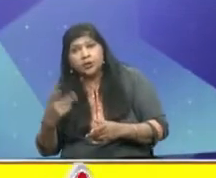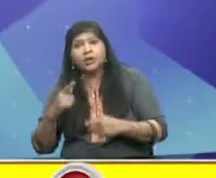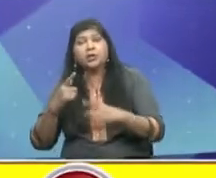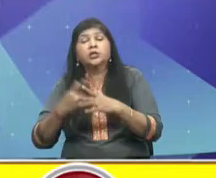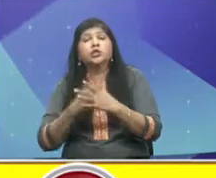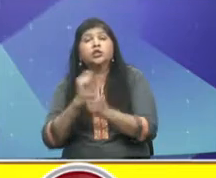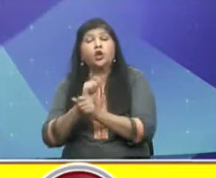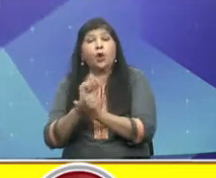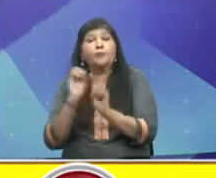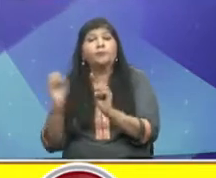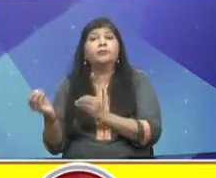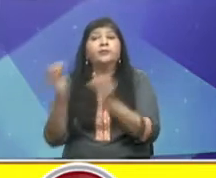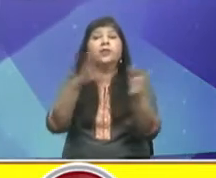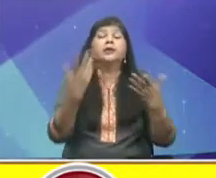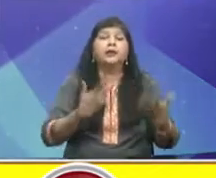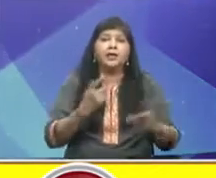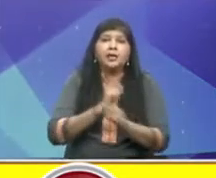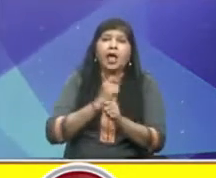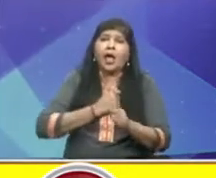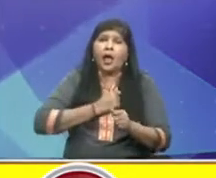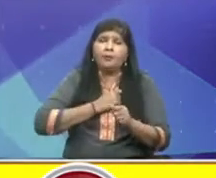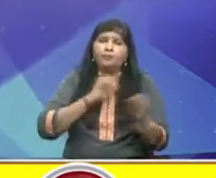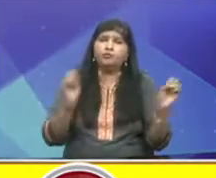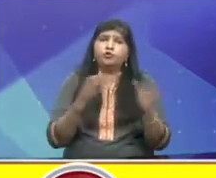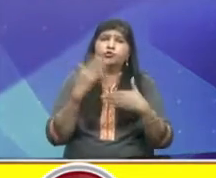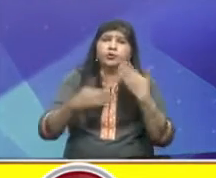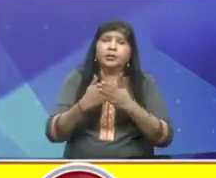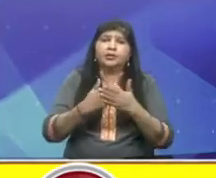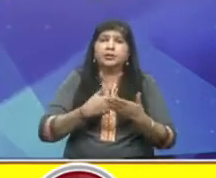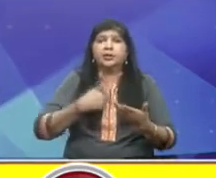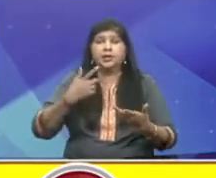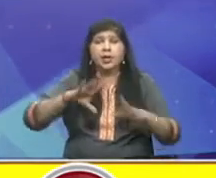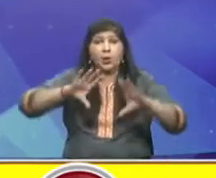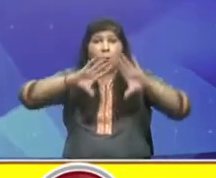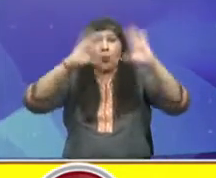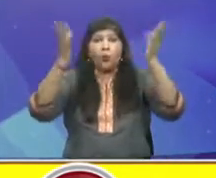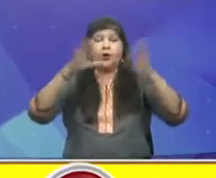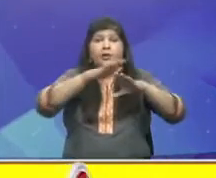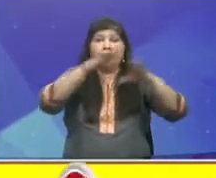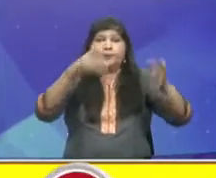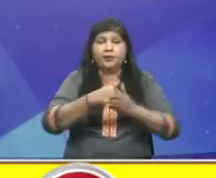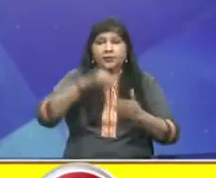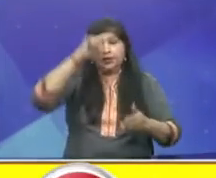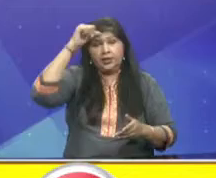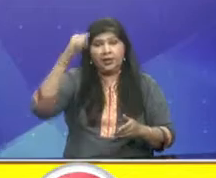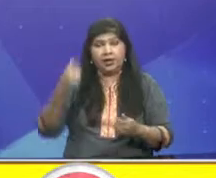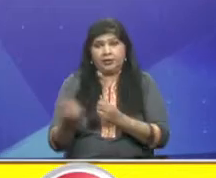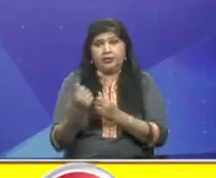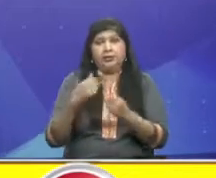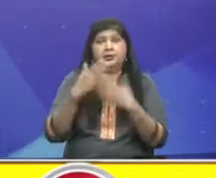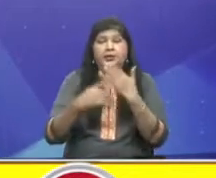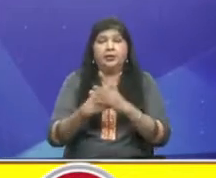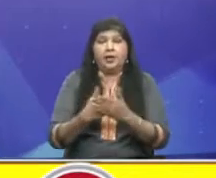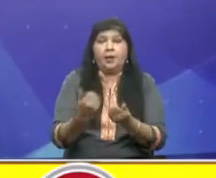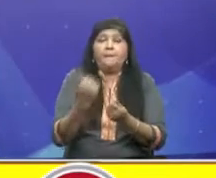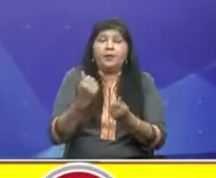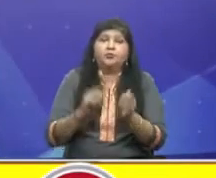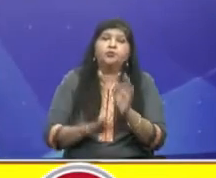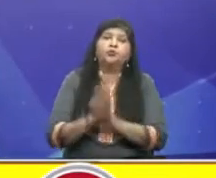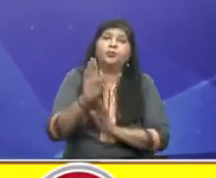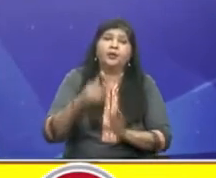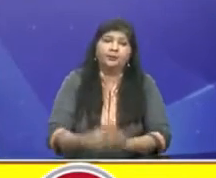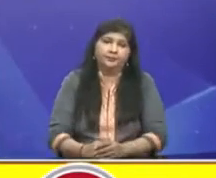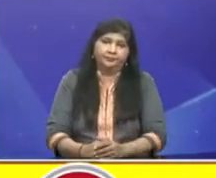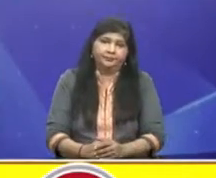जॉब क्रिएटर्स भी बन रहे हैं। इससे विश्व मंच पर भारत की स्थिति और मजबूत